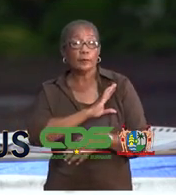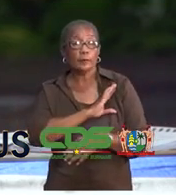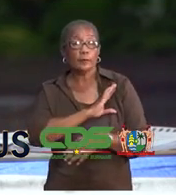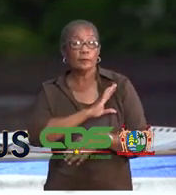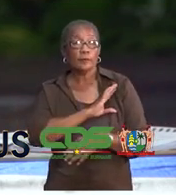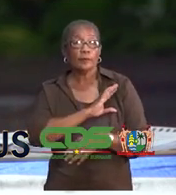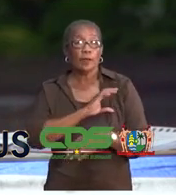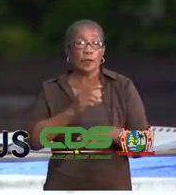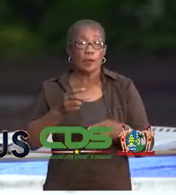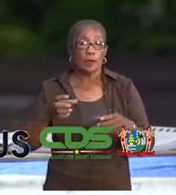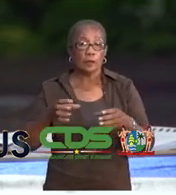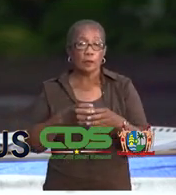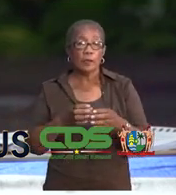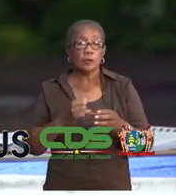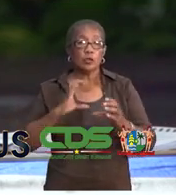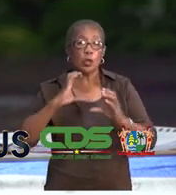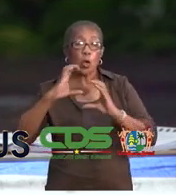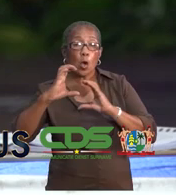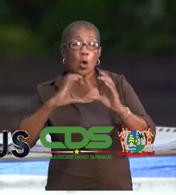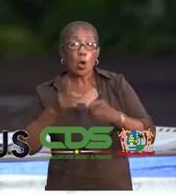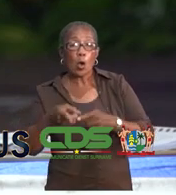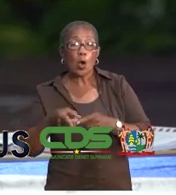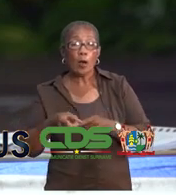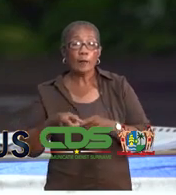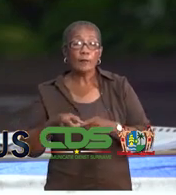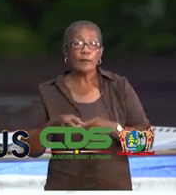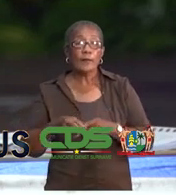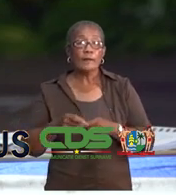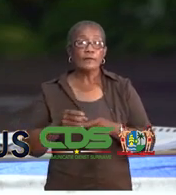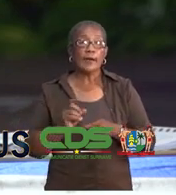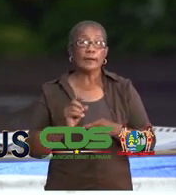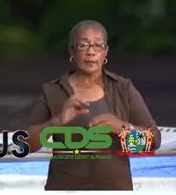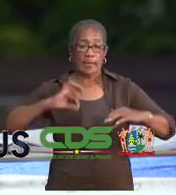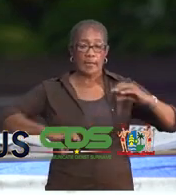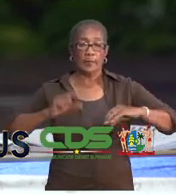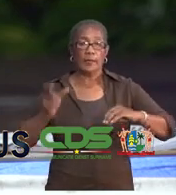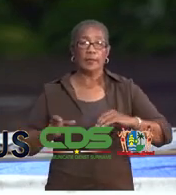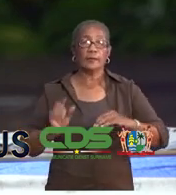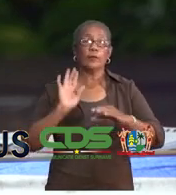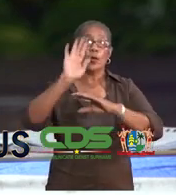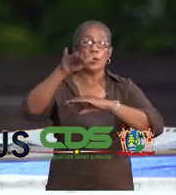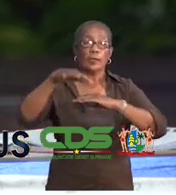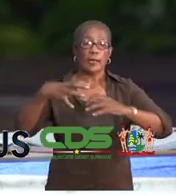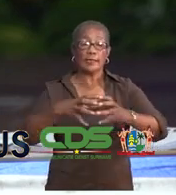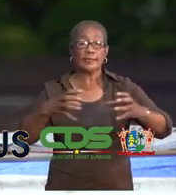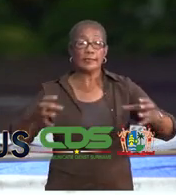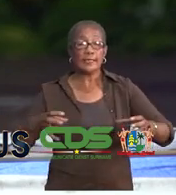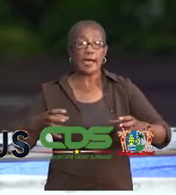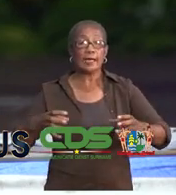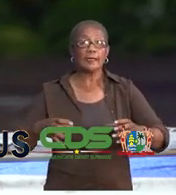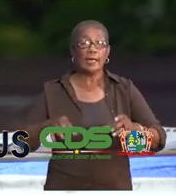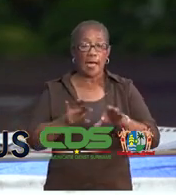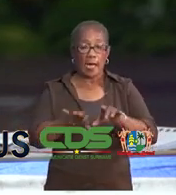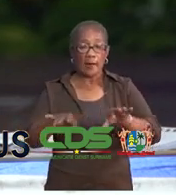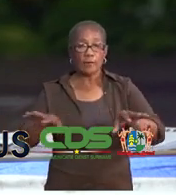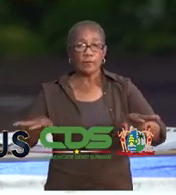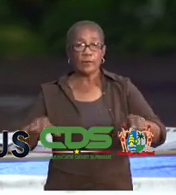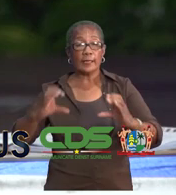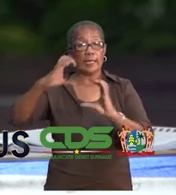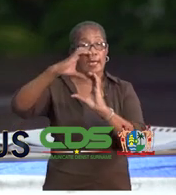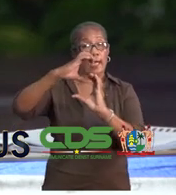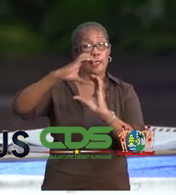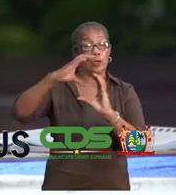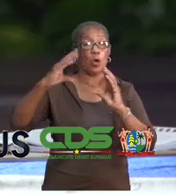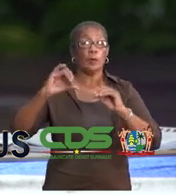courtesy call door de president en de Min Bibis worden gebracht aan de secretaris-generaal van CARICOM.